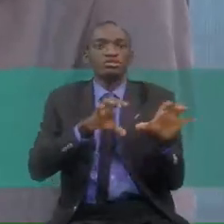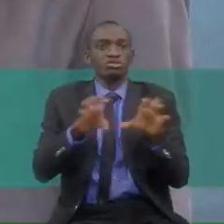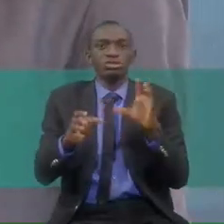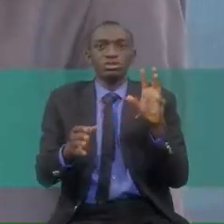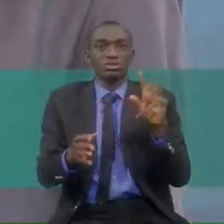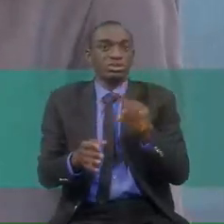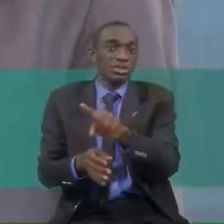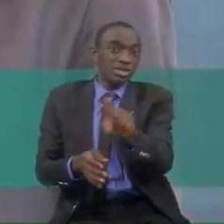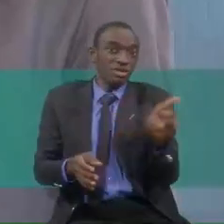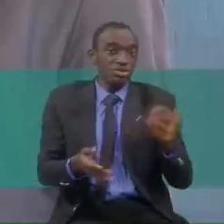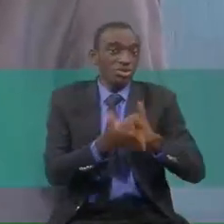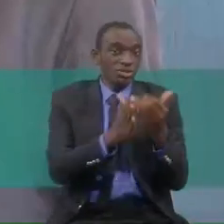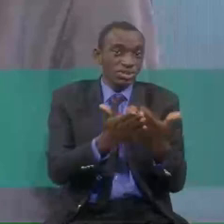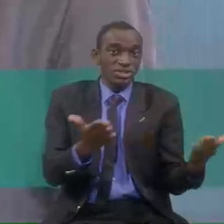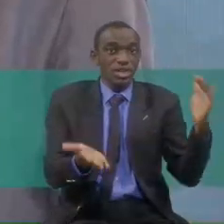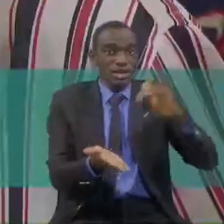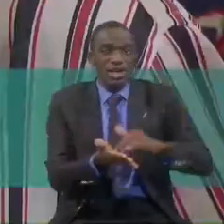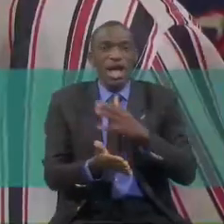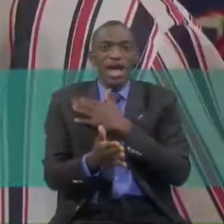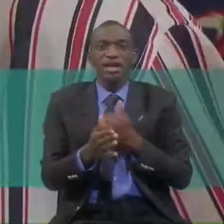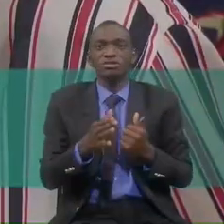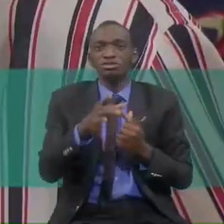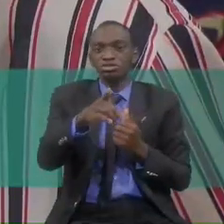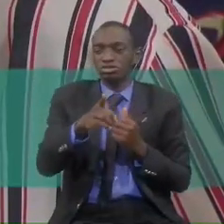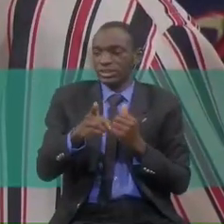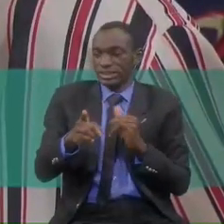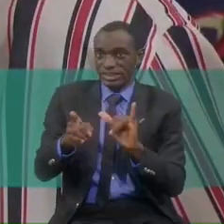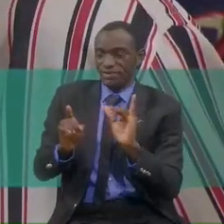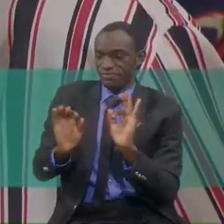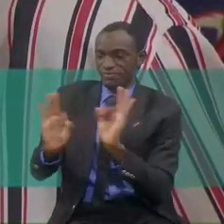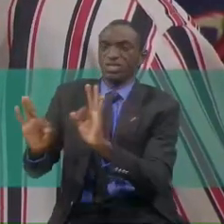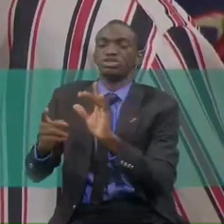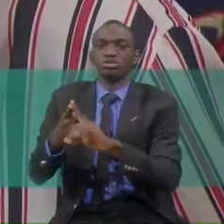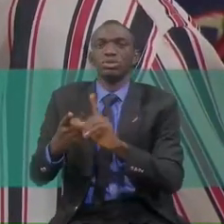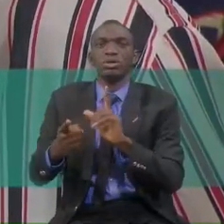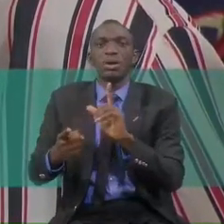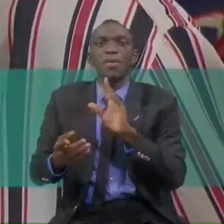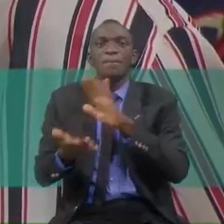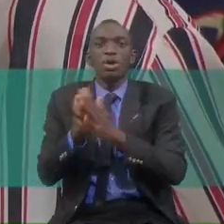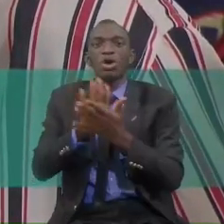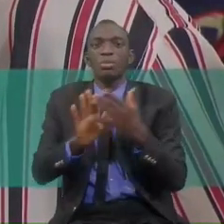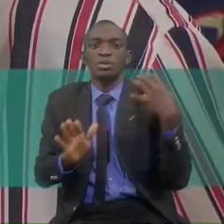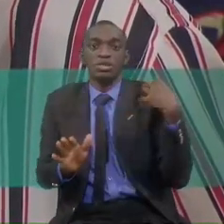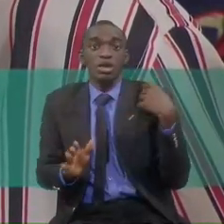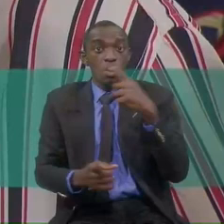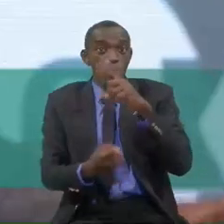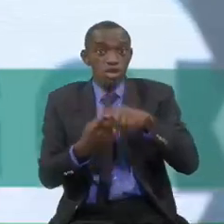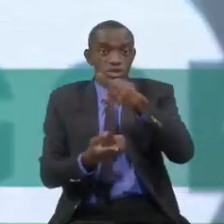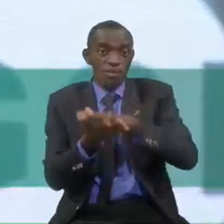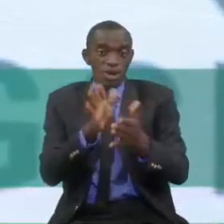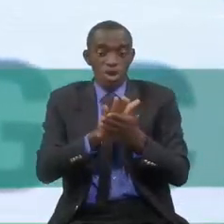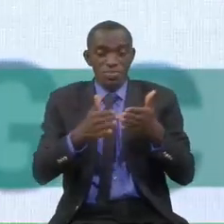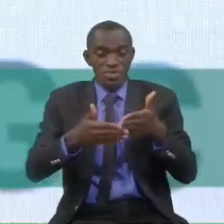plus les faire et être qualifié d'être un capitaine. Quand on devient un dirigeant